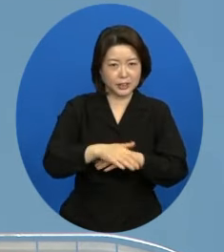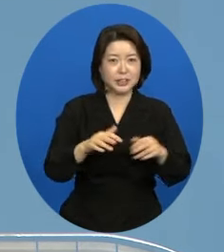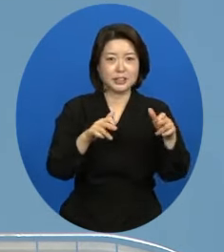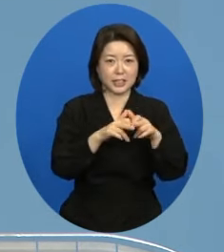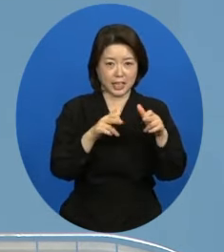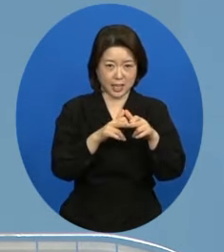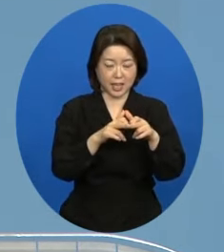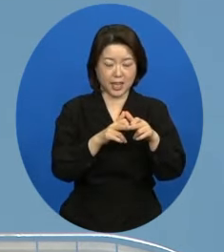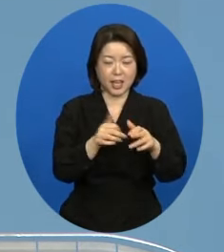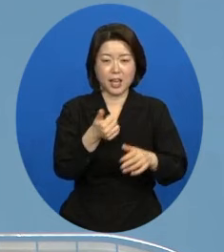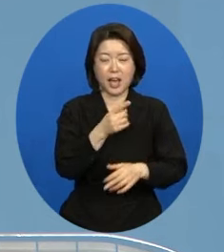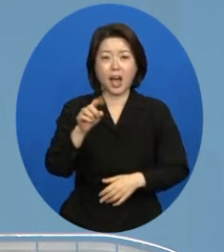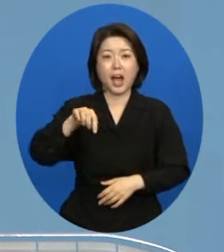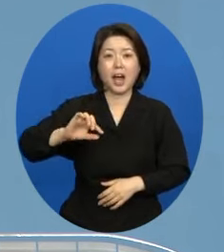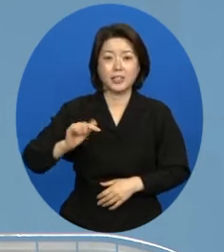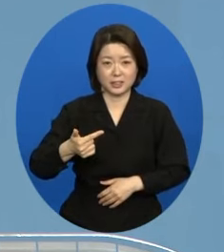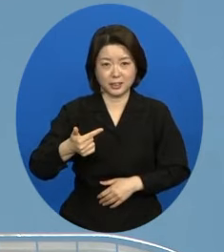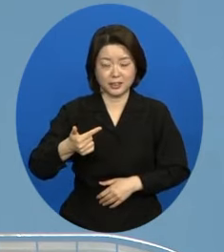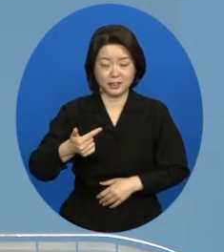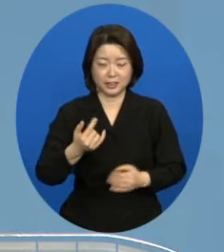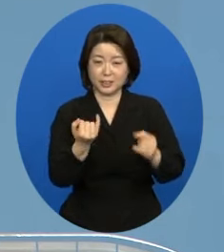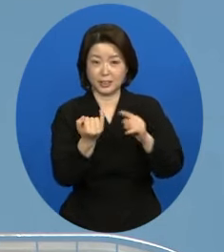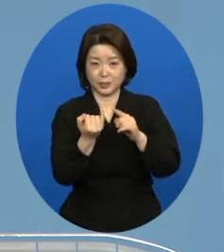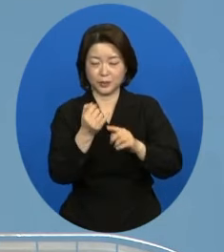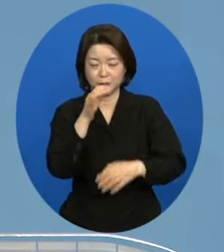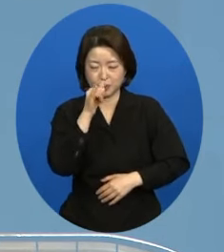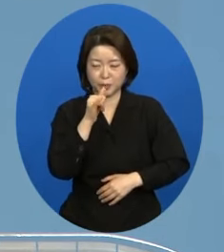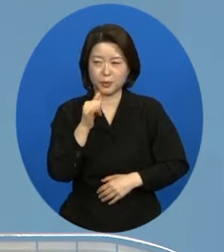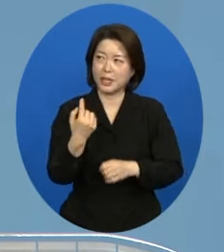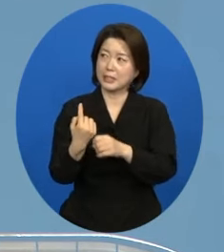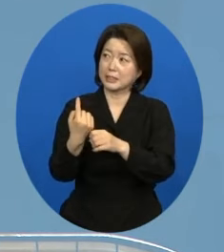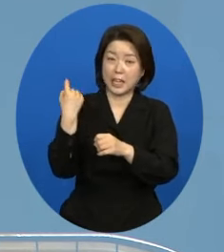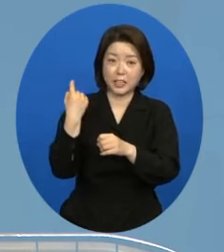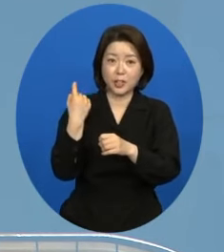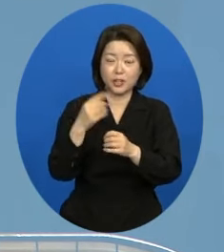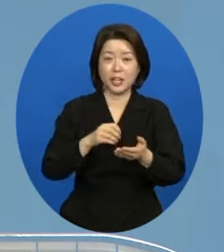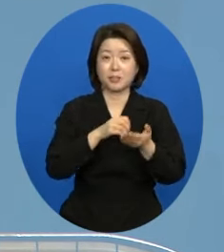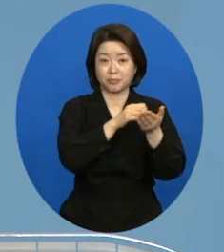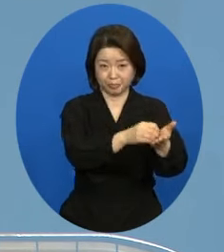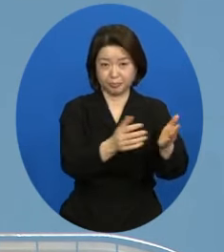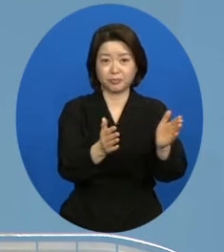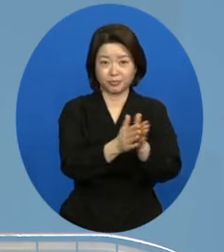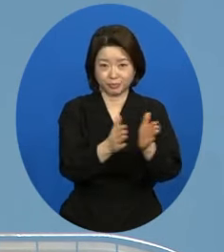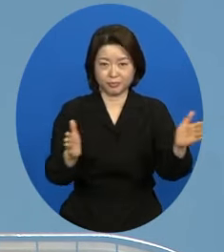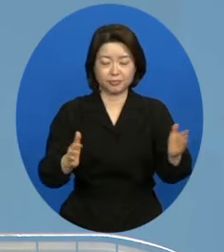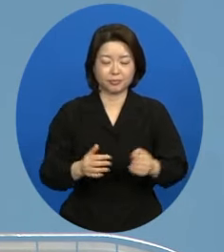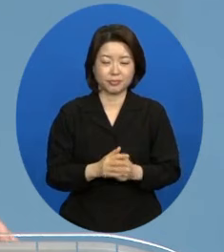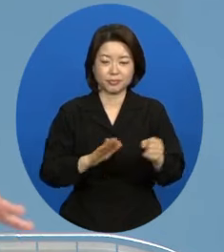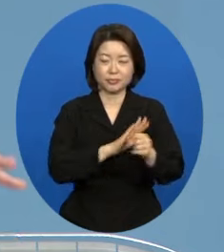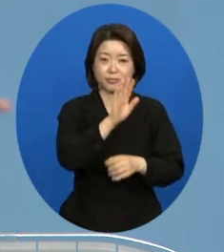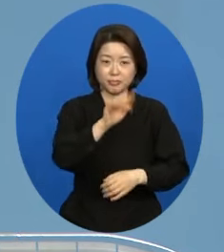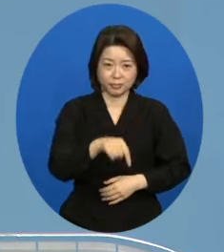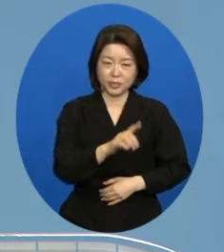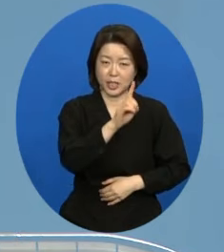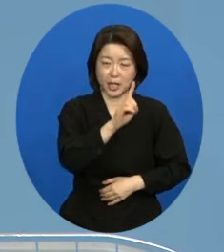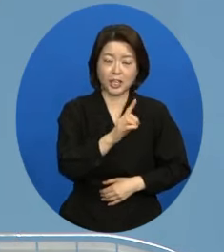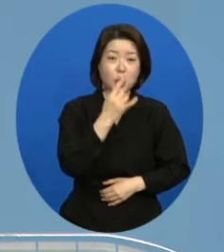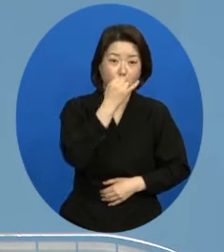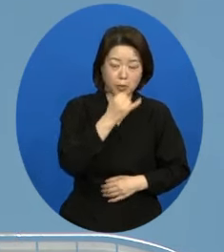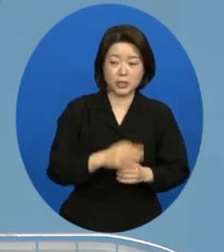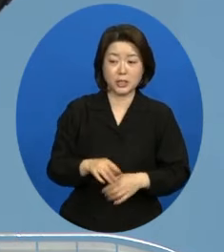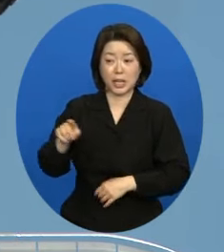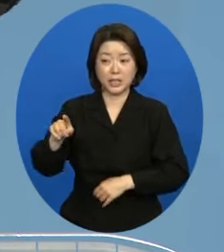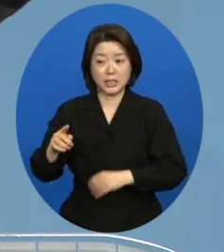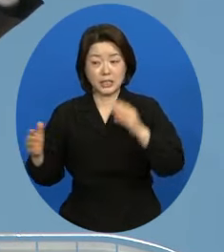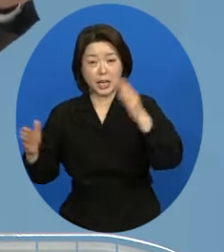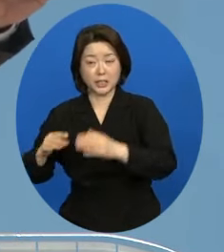있습니다 작년 말에 우리 교회 사랑부 등록을 했습니다이 사랑부 사부의 한 어머님께서이 학생이